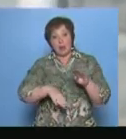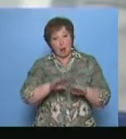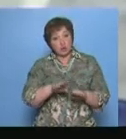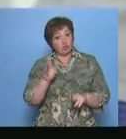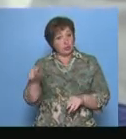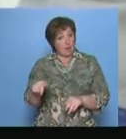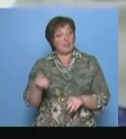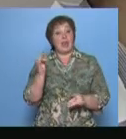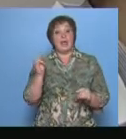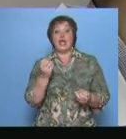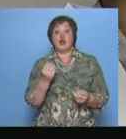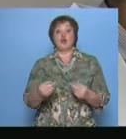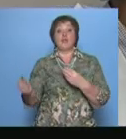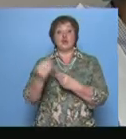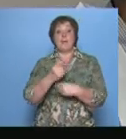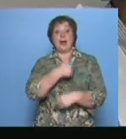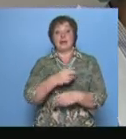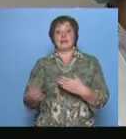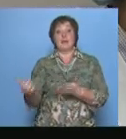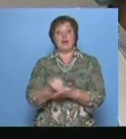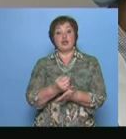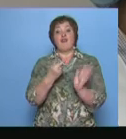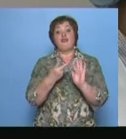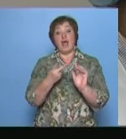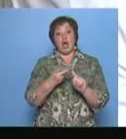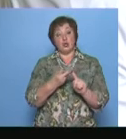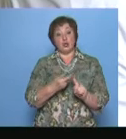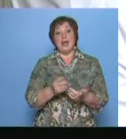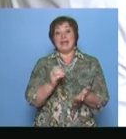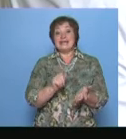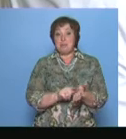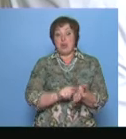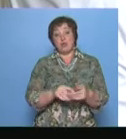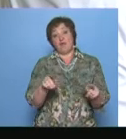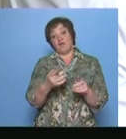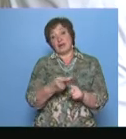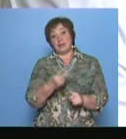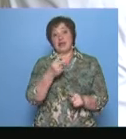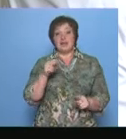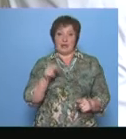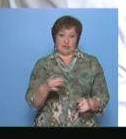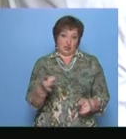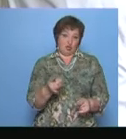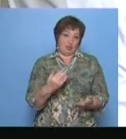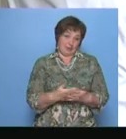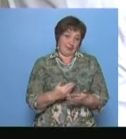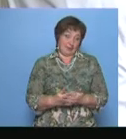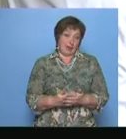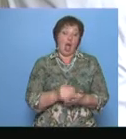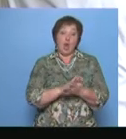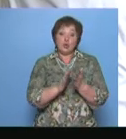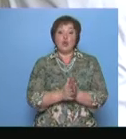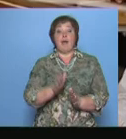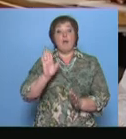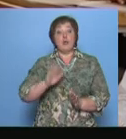еще от этой больницы каждый месяц получать вторую стипендию в размере примерно 2000 рублей. Условие одно – после